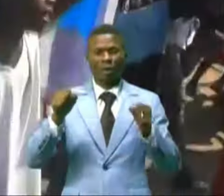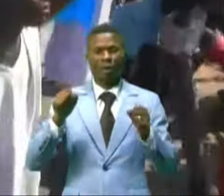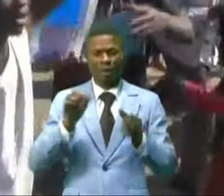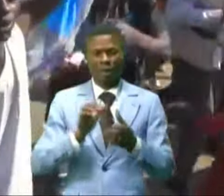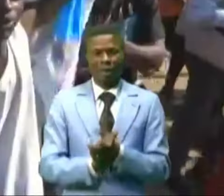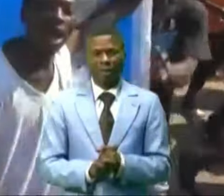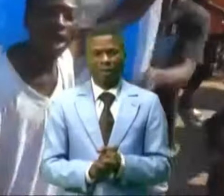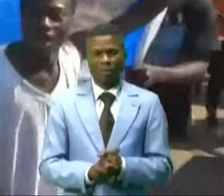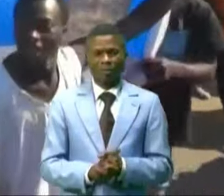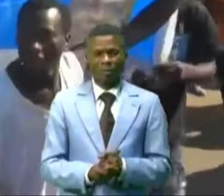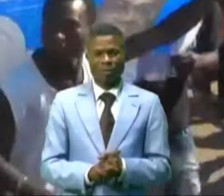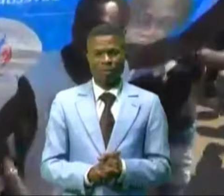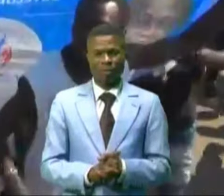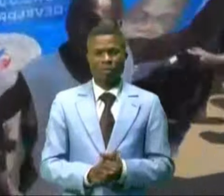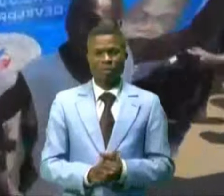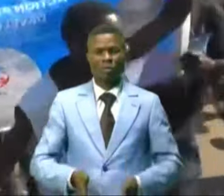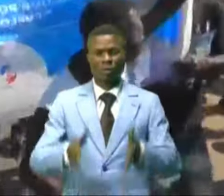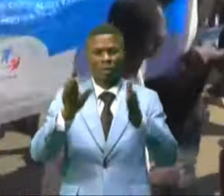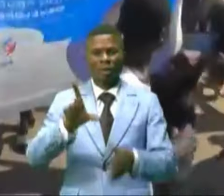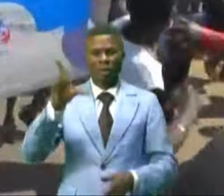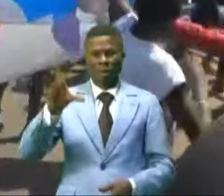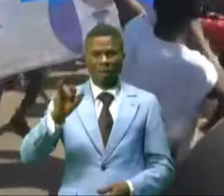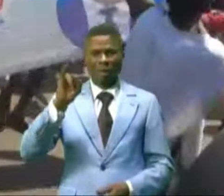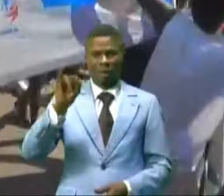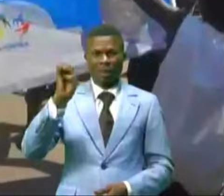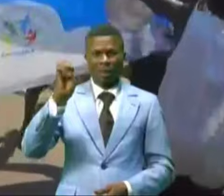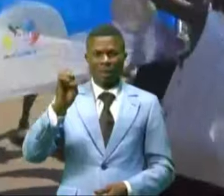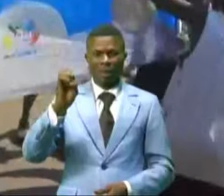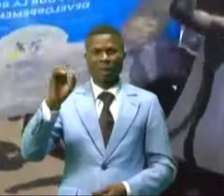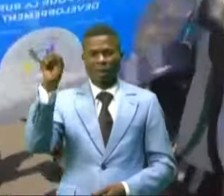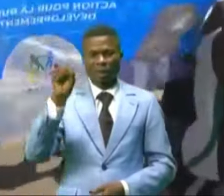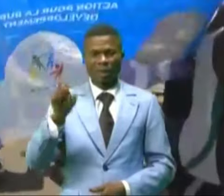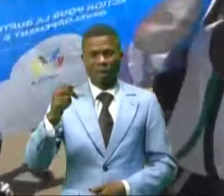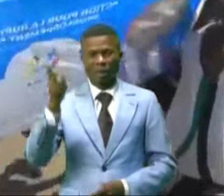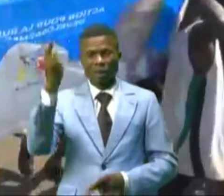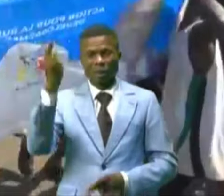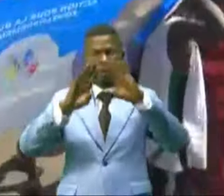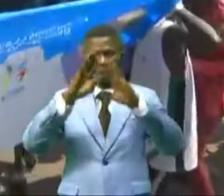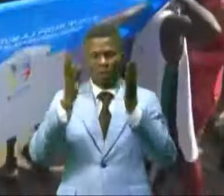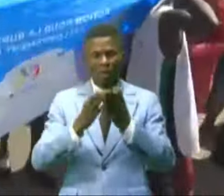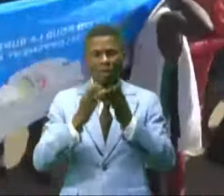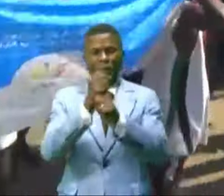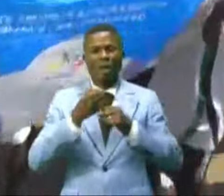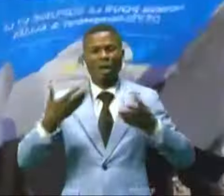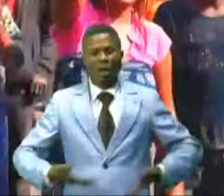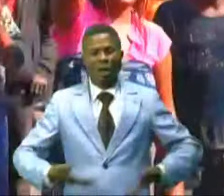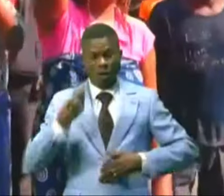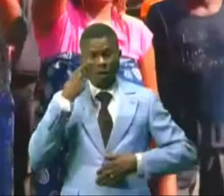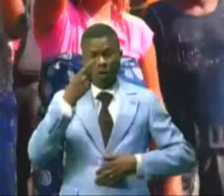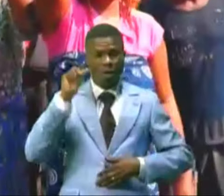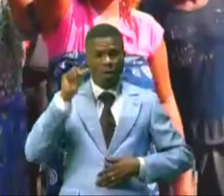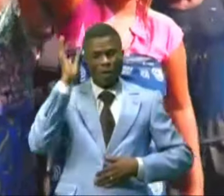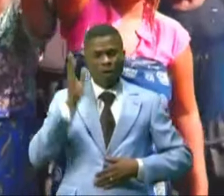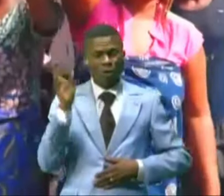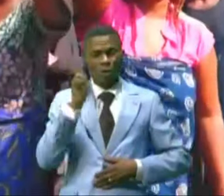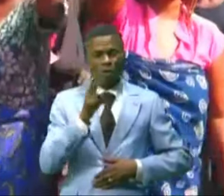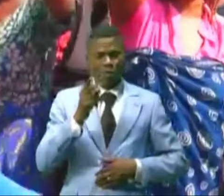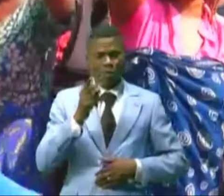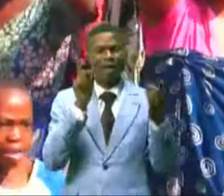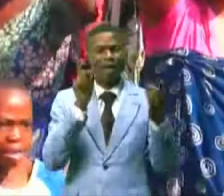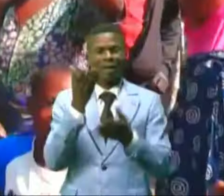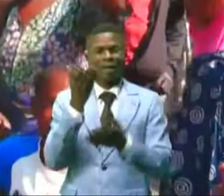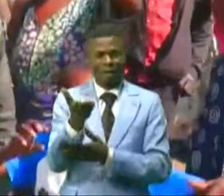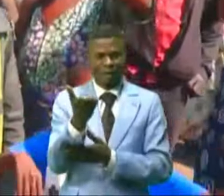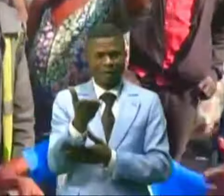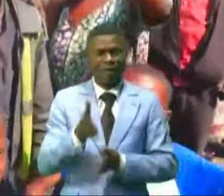Des scènes de liesse, des foules en effervescence, et ce sont des habitants qui se réjouissent de voir leur gouverneur venir à leur rencontre sur